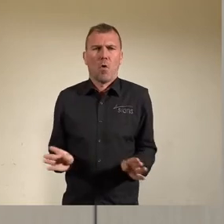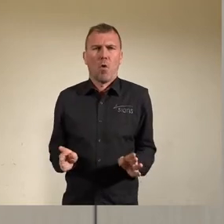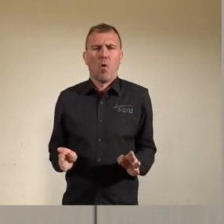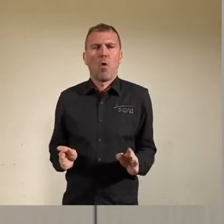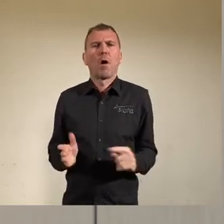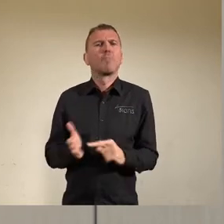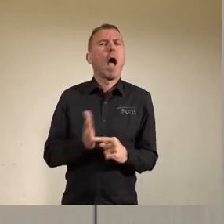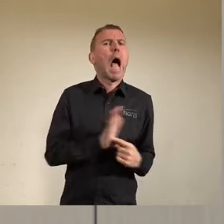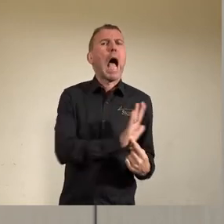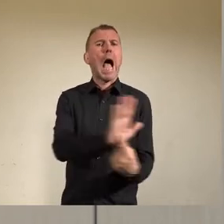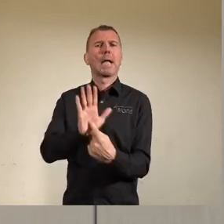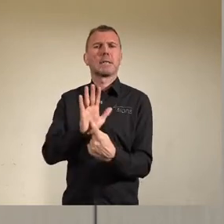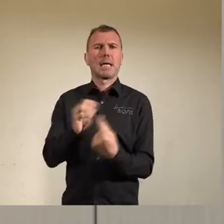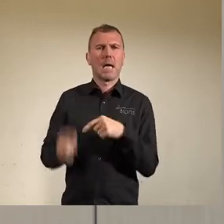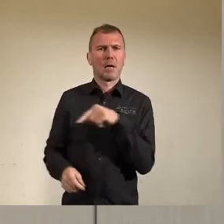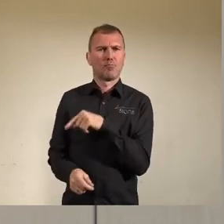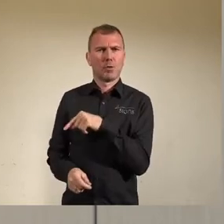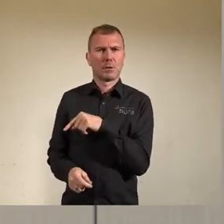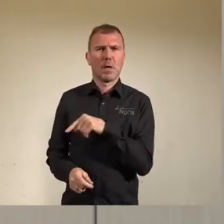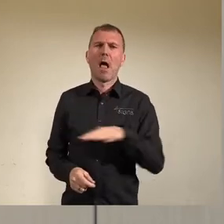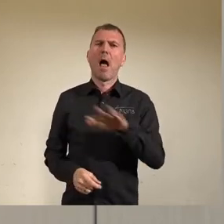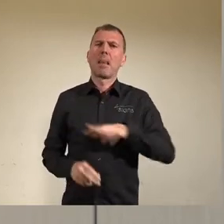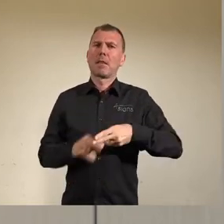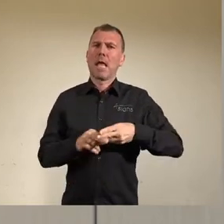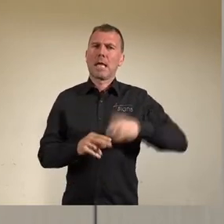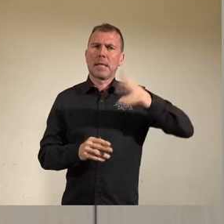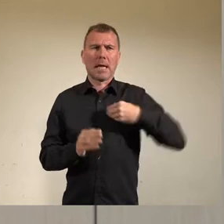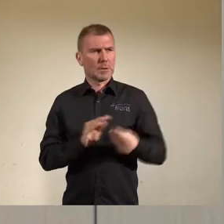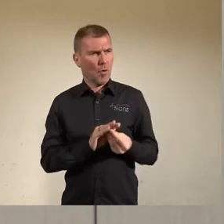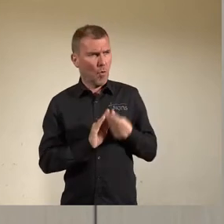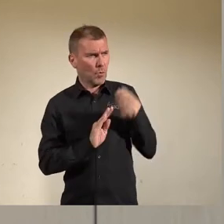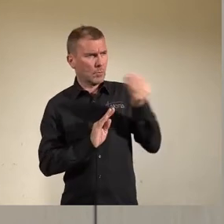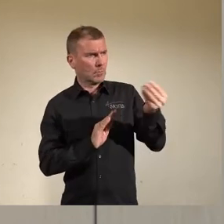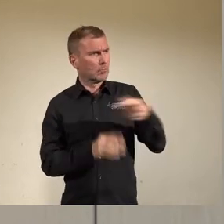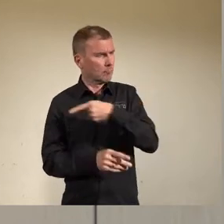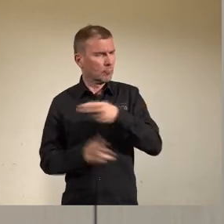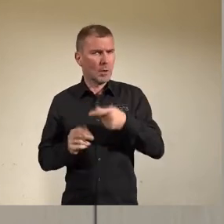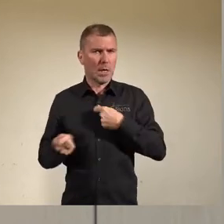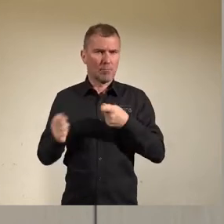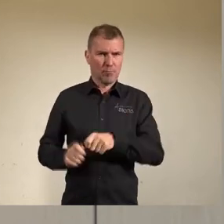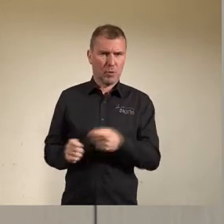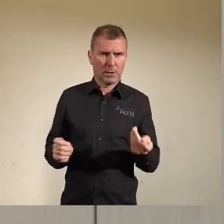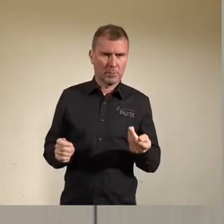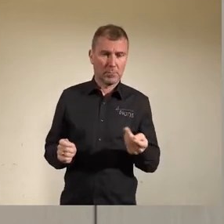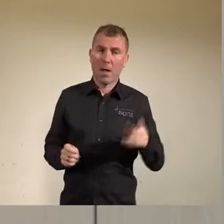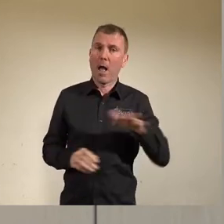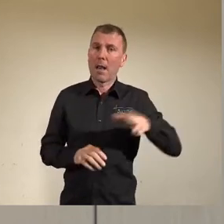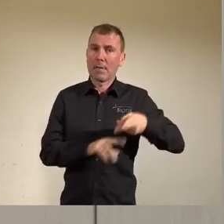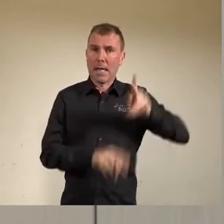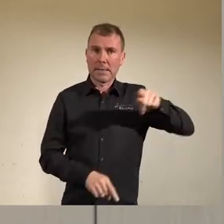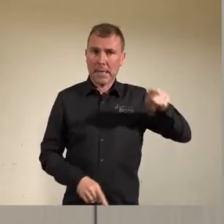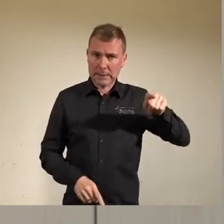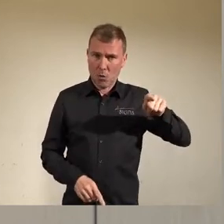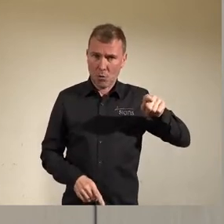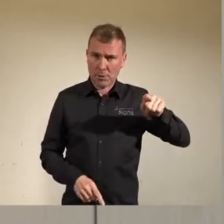Anzeige dieses Beschlusses bei der Landesdirektion vornehmen. Die Landesdirektion tritt dann